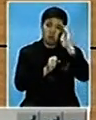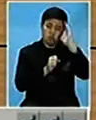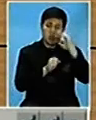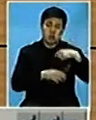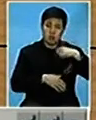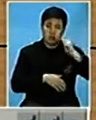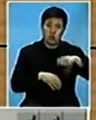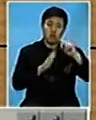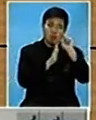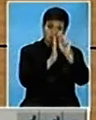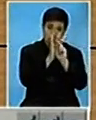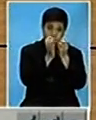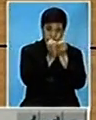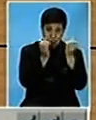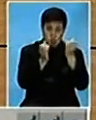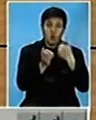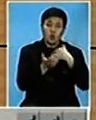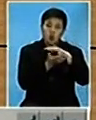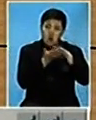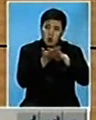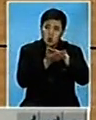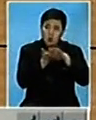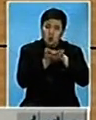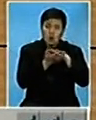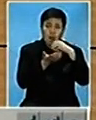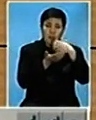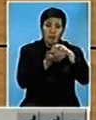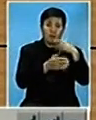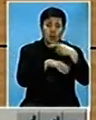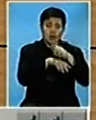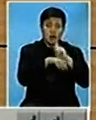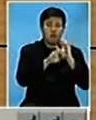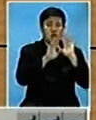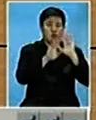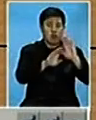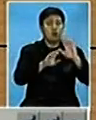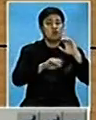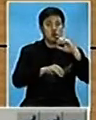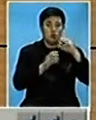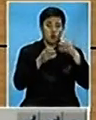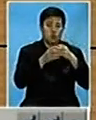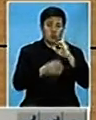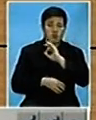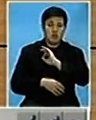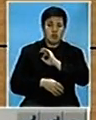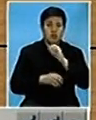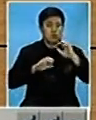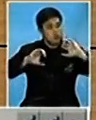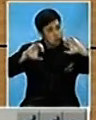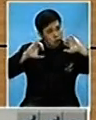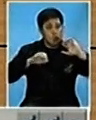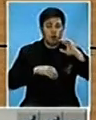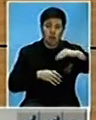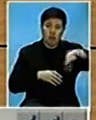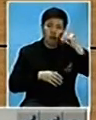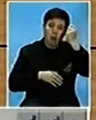รรมนูญขออนุญาตกราบเรียนท่านประธานไปยังเพื่อนสมาชิกฝ่ายรัฐบาลได้โปรดเข้าใ